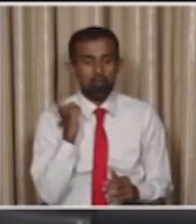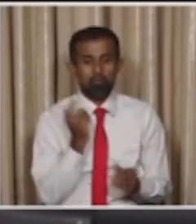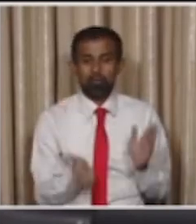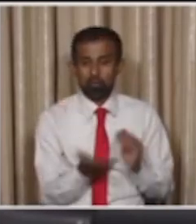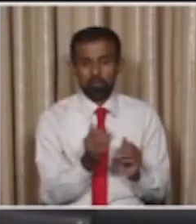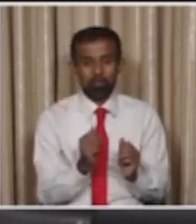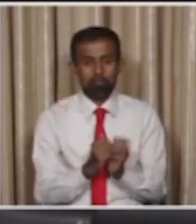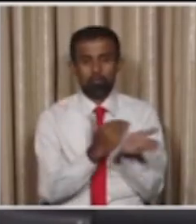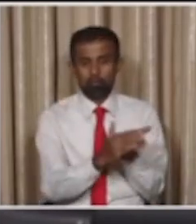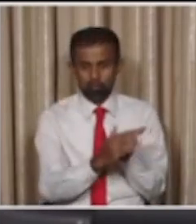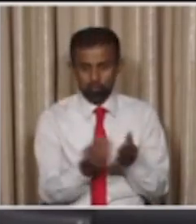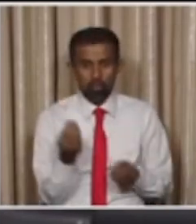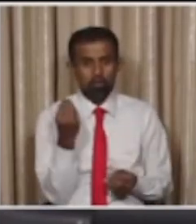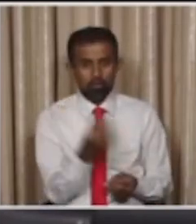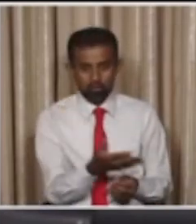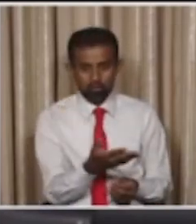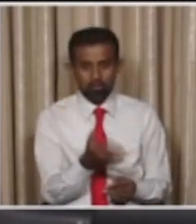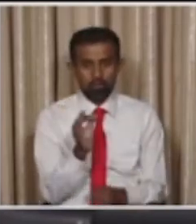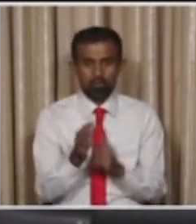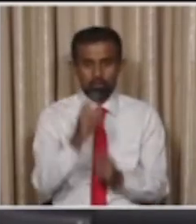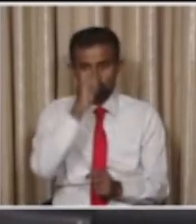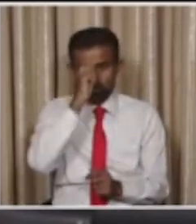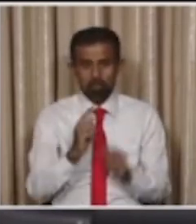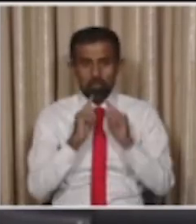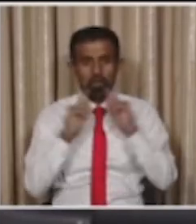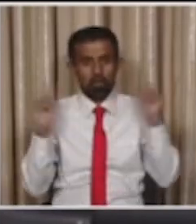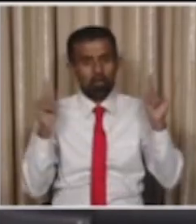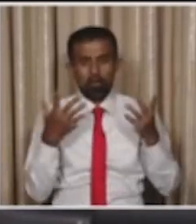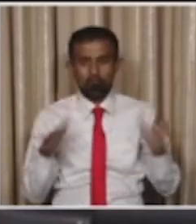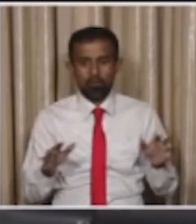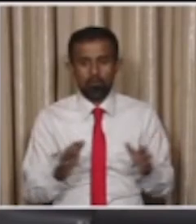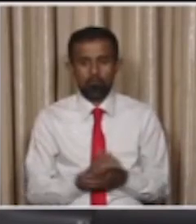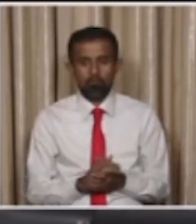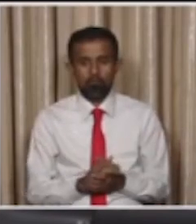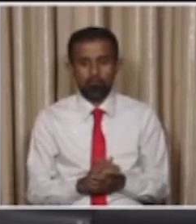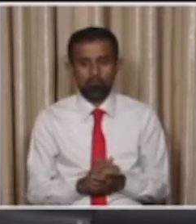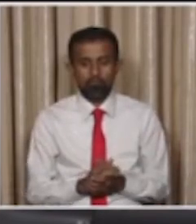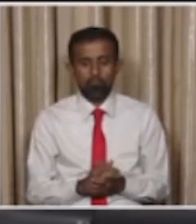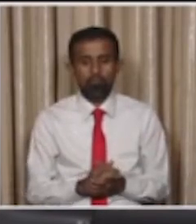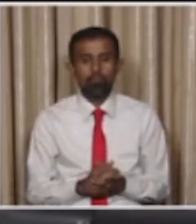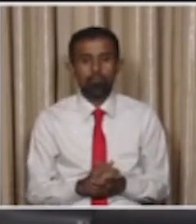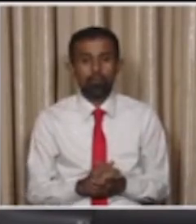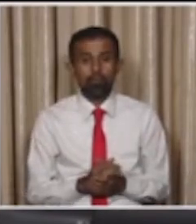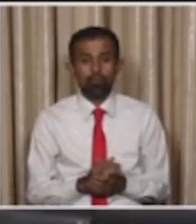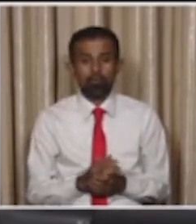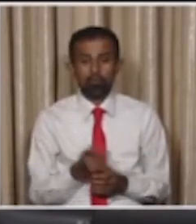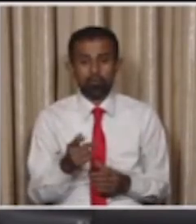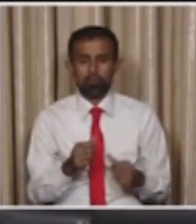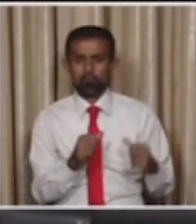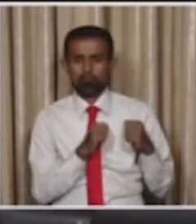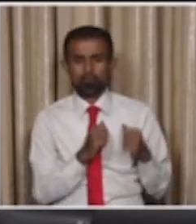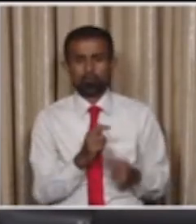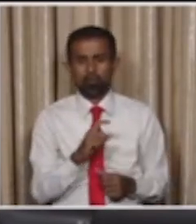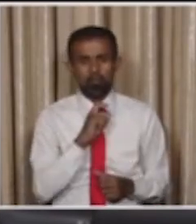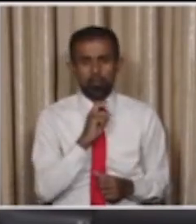කටයුතු කරනවා කියලා ජනාධිපත්තුමා ප්‍රකාශ කරලා තිබෙනවා. එහෙම තත්ත්වයක් යටතේ ලකුණු දාගන්න මෙතන කෑගහන්න